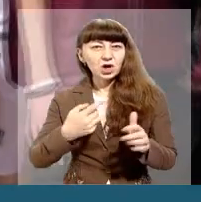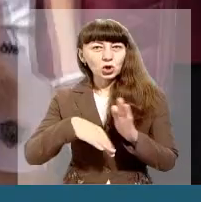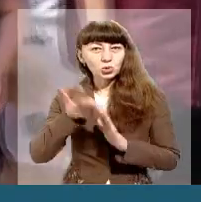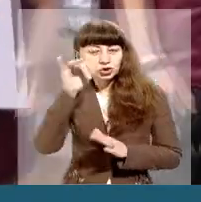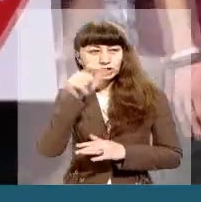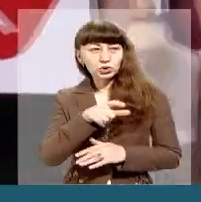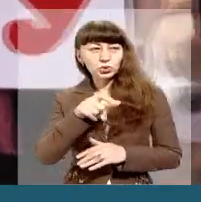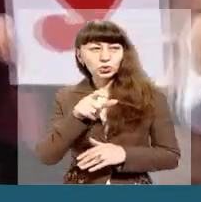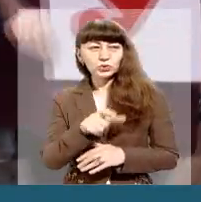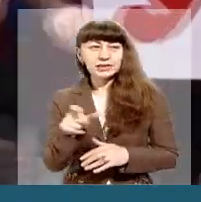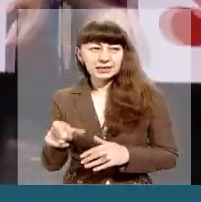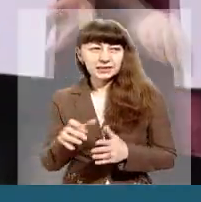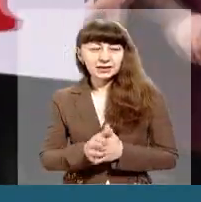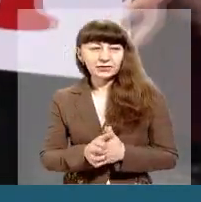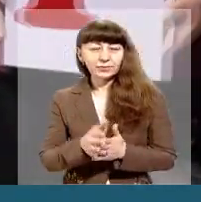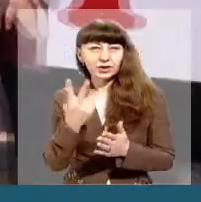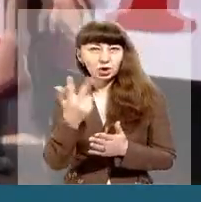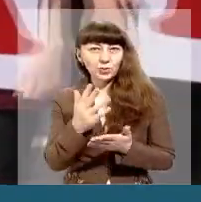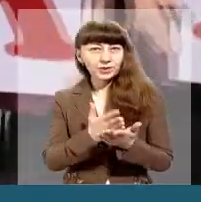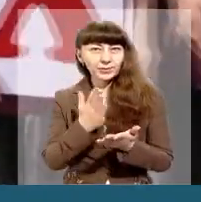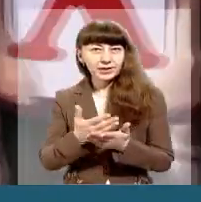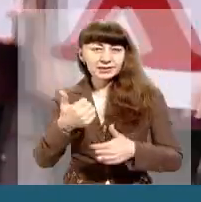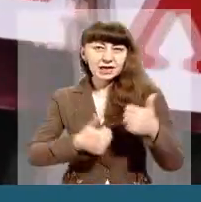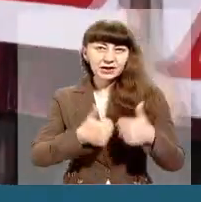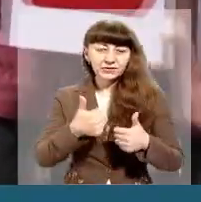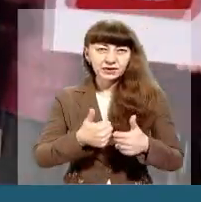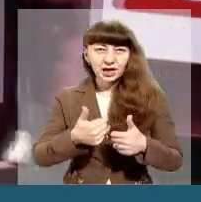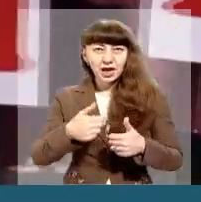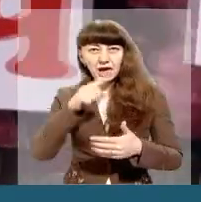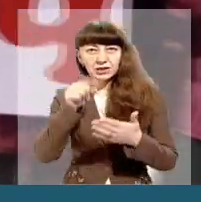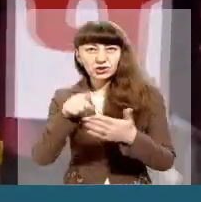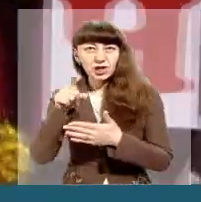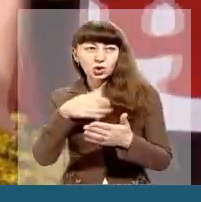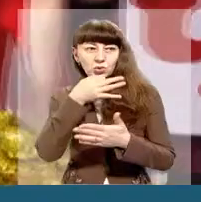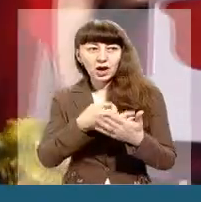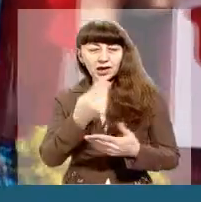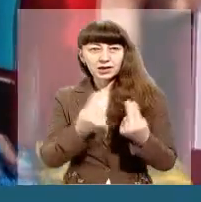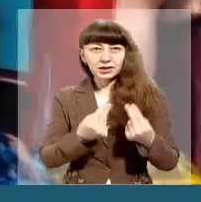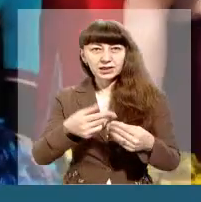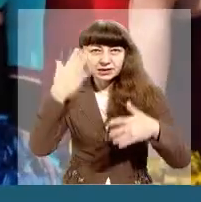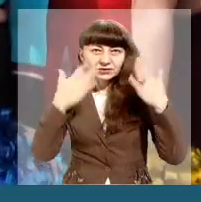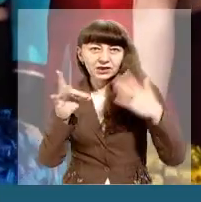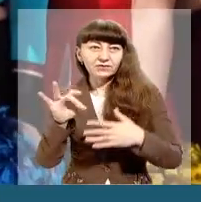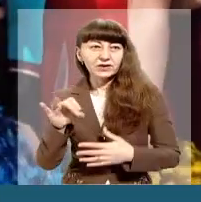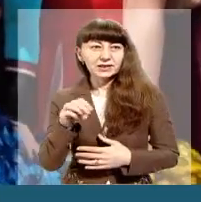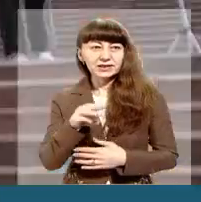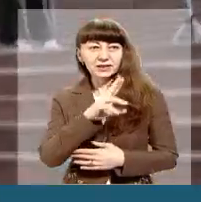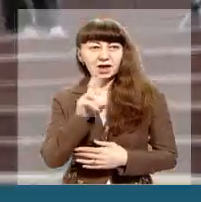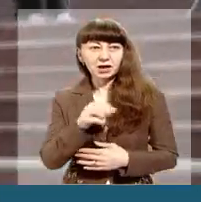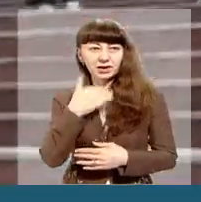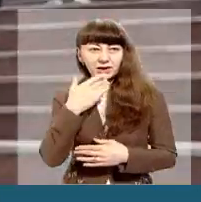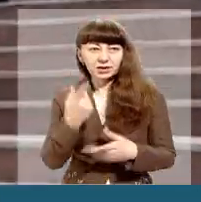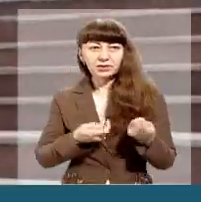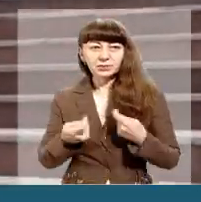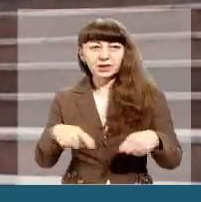студенты борются по 3 направлениям – спортивные соревнования, интеллектуальная игра и развлекательный квест. Как отмечают организаторы,